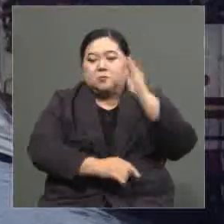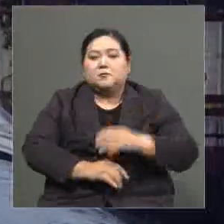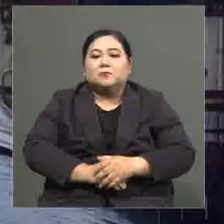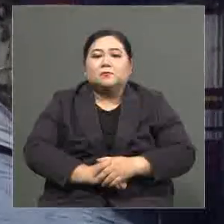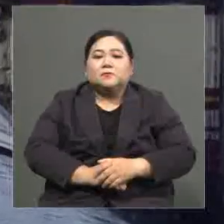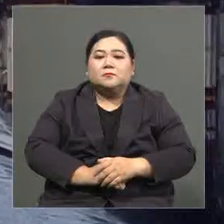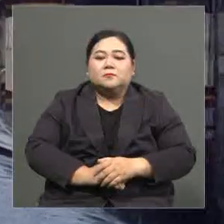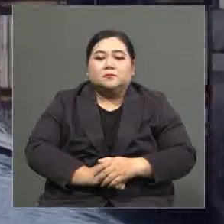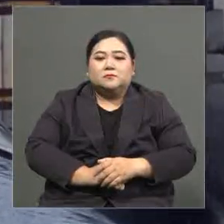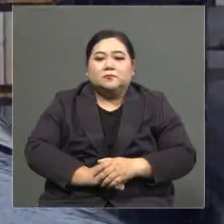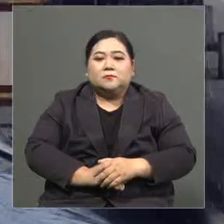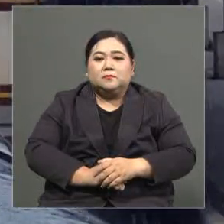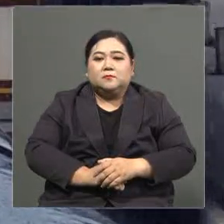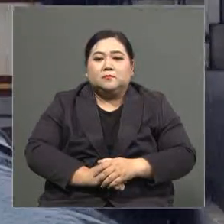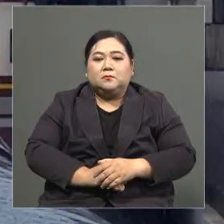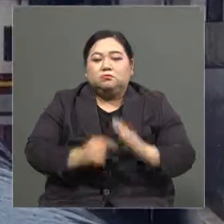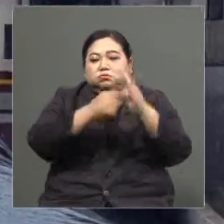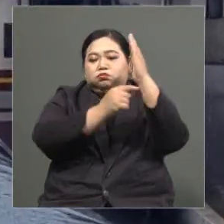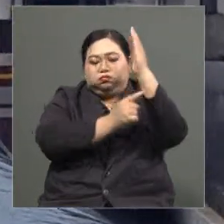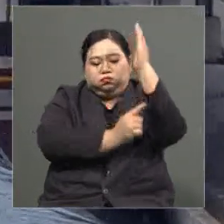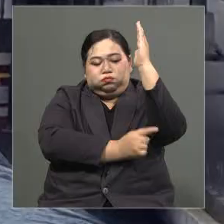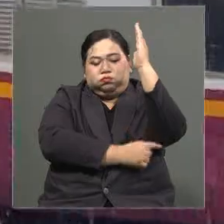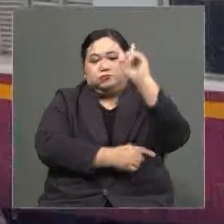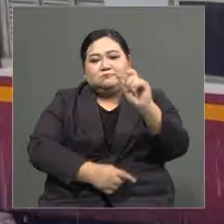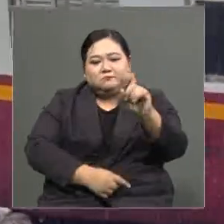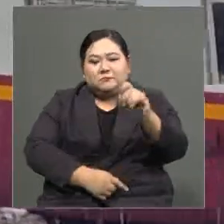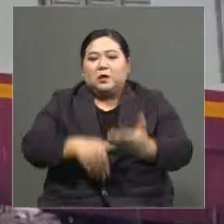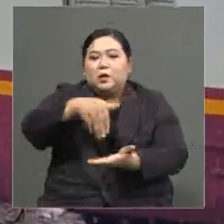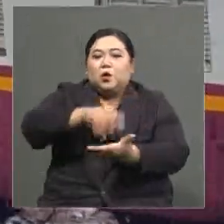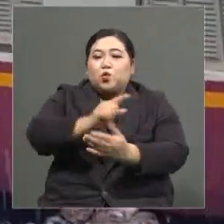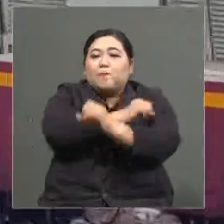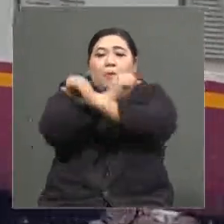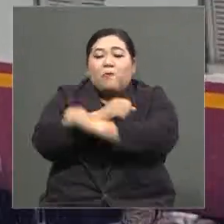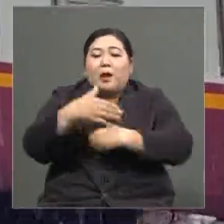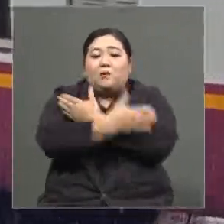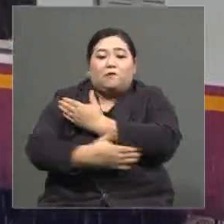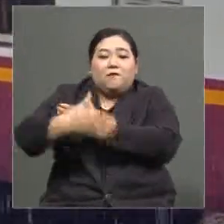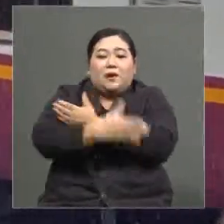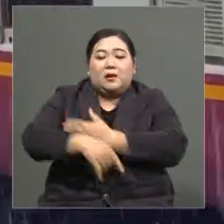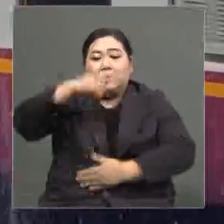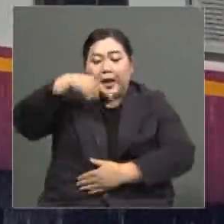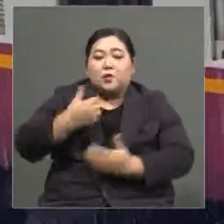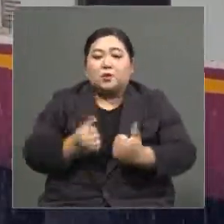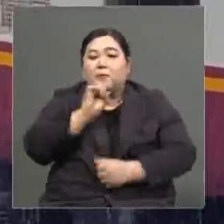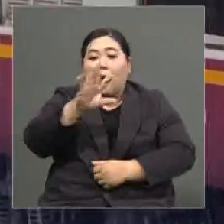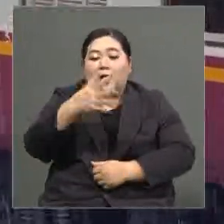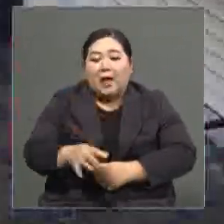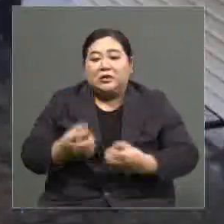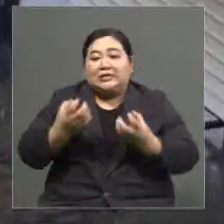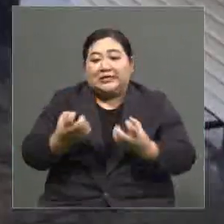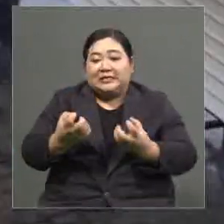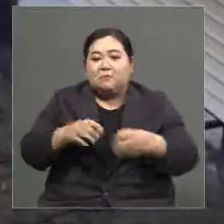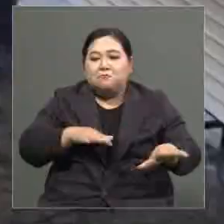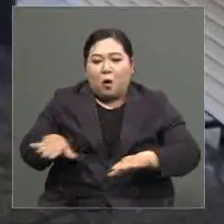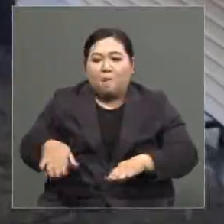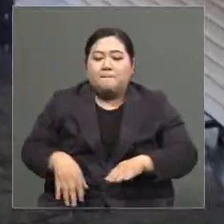ด้วยทั้งนี้ศูนย์ความปลอดภัยของทางการรถไฟแห่งประเทศไทยก็รายงานนะครับว่าตอนนี้เตรียมหินโรยทางจำนวน 12คัน